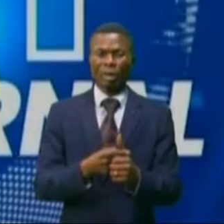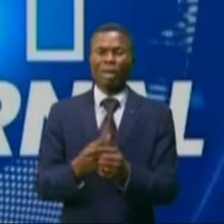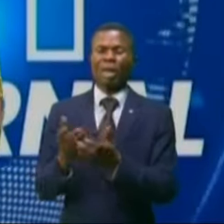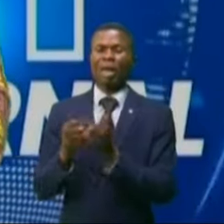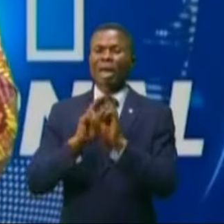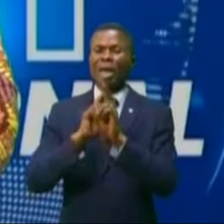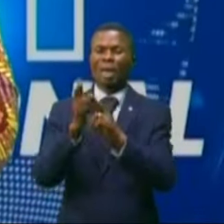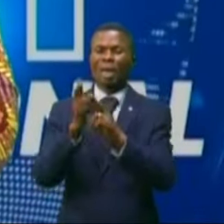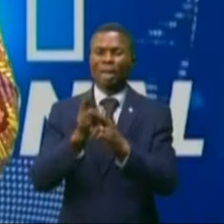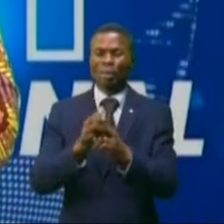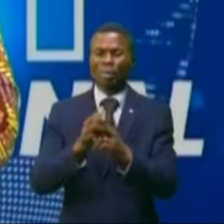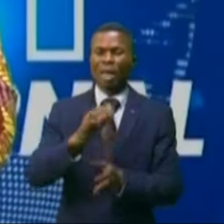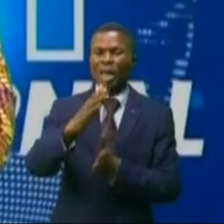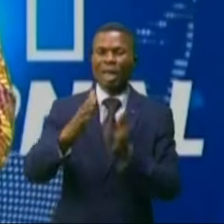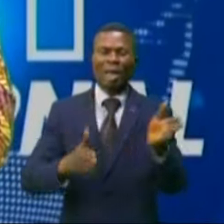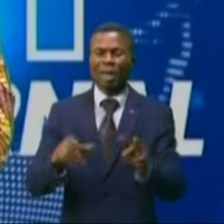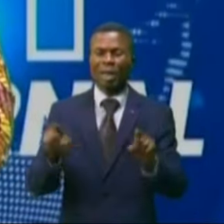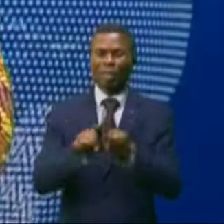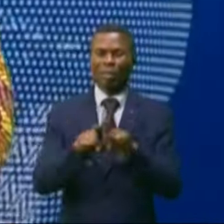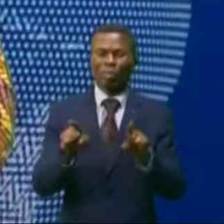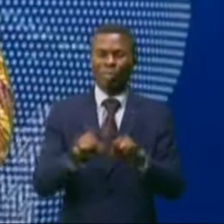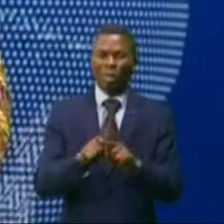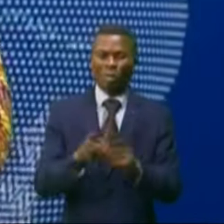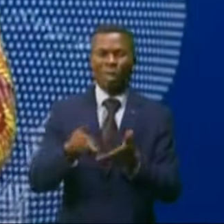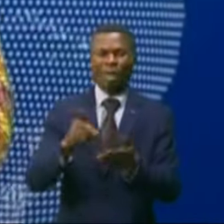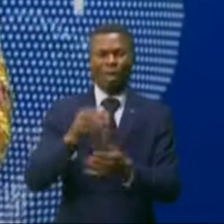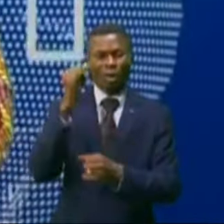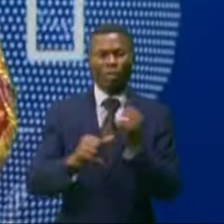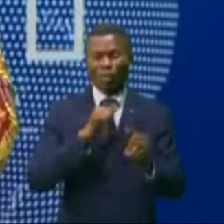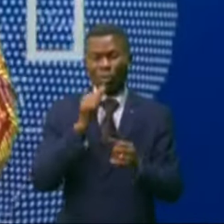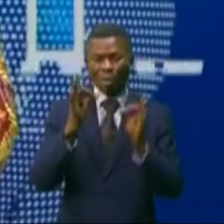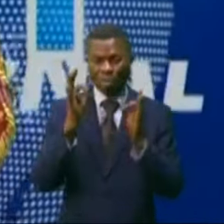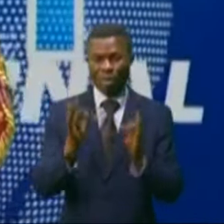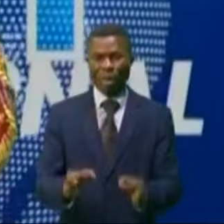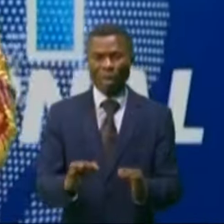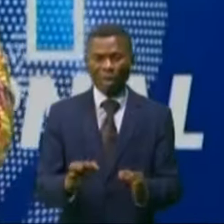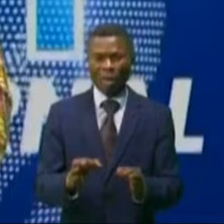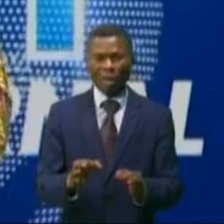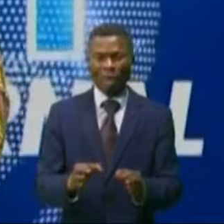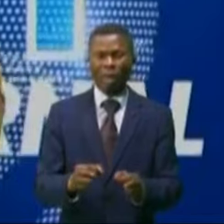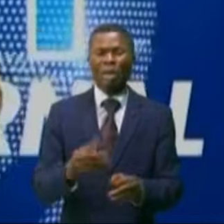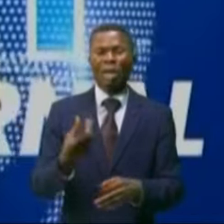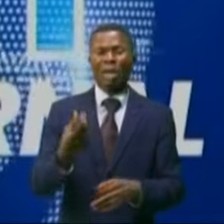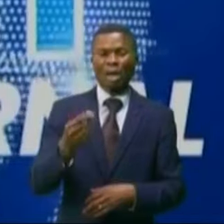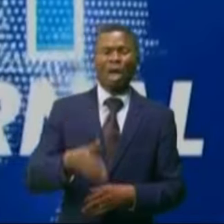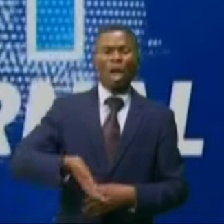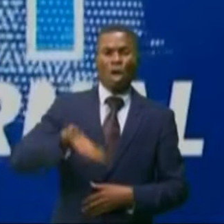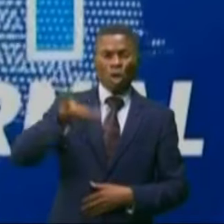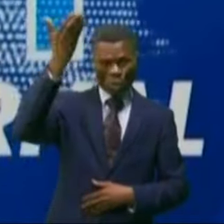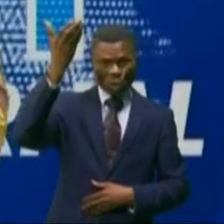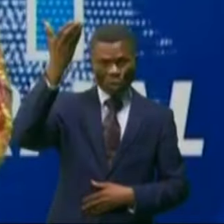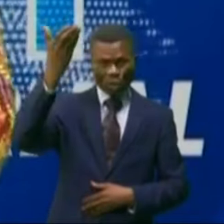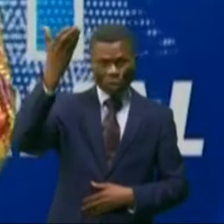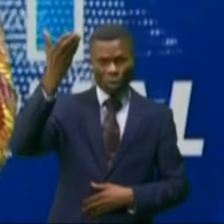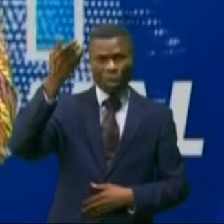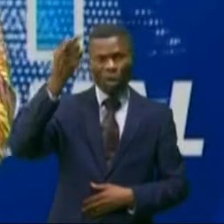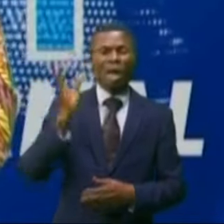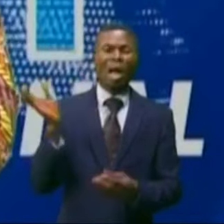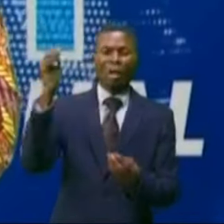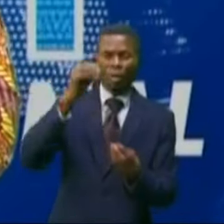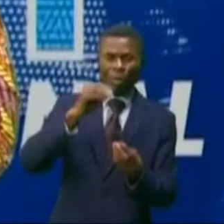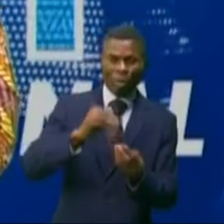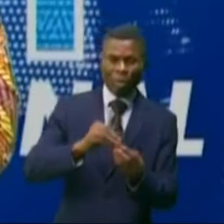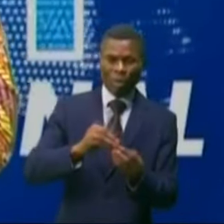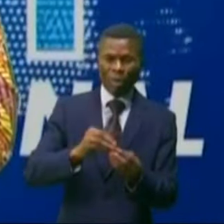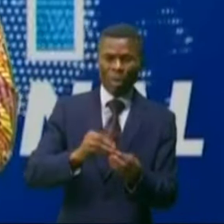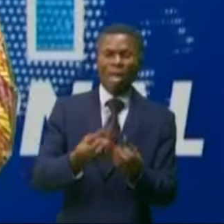un capital correspondant au seuil minimal, mais plutôt un capital supérieur au seuil minimal en intégrant les